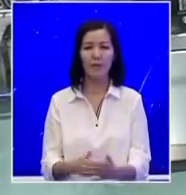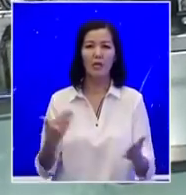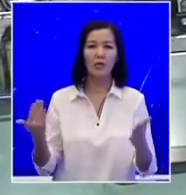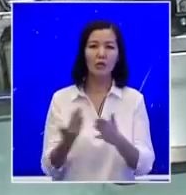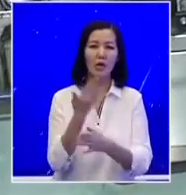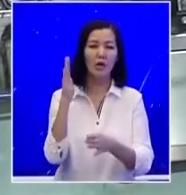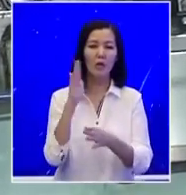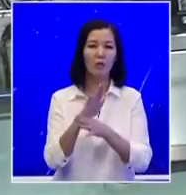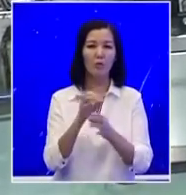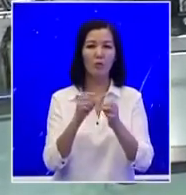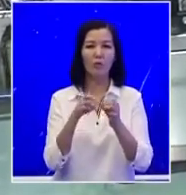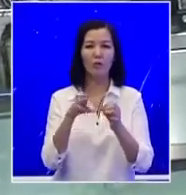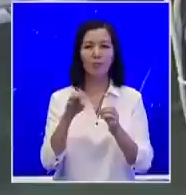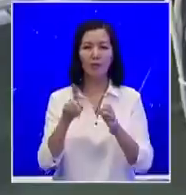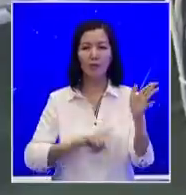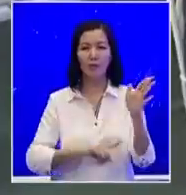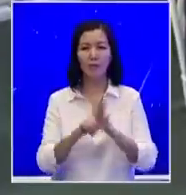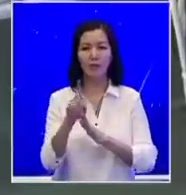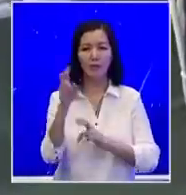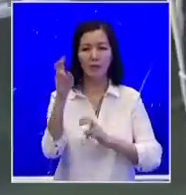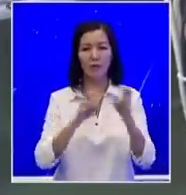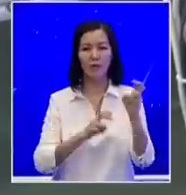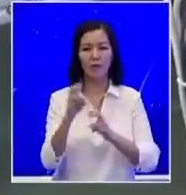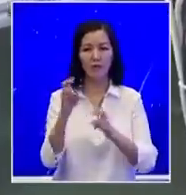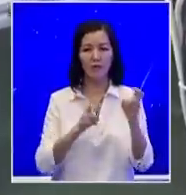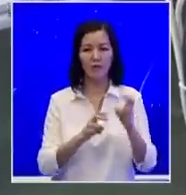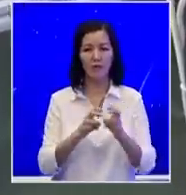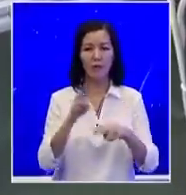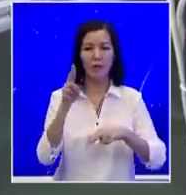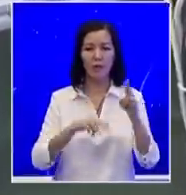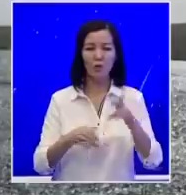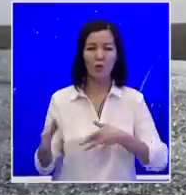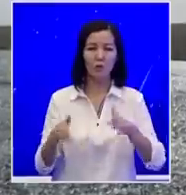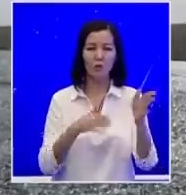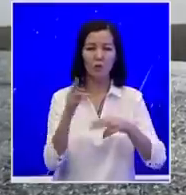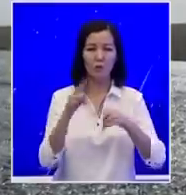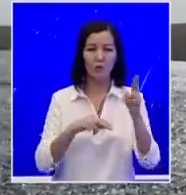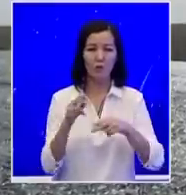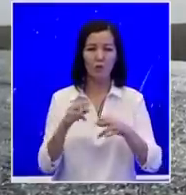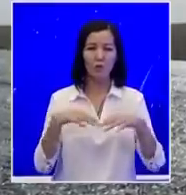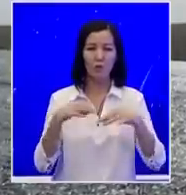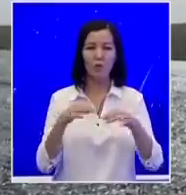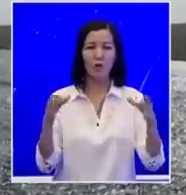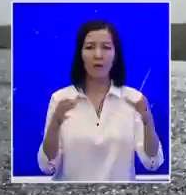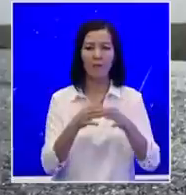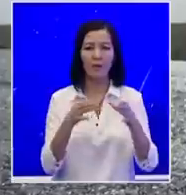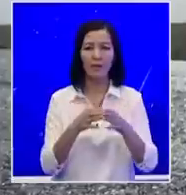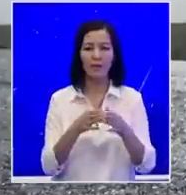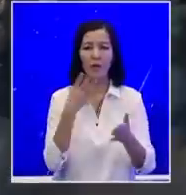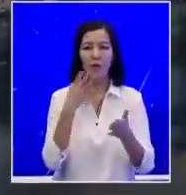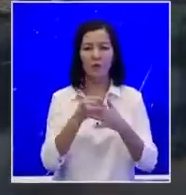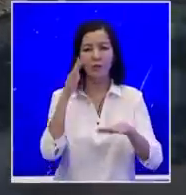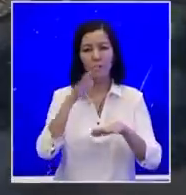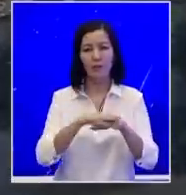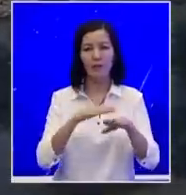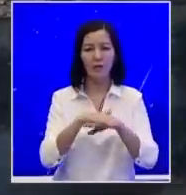қаулы бойынша 11 мамырдан бастап елдегі өнеркәсіп кәсіпорындары, құрылыс, жол құрылысы және көлік компаниялары, банктер және халыққа